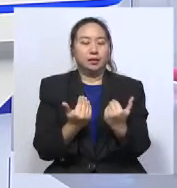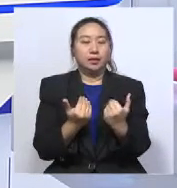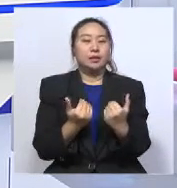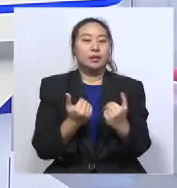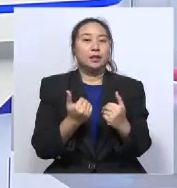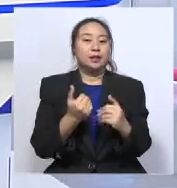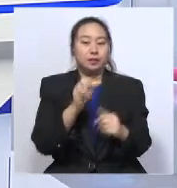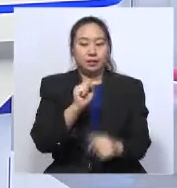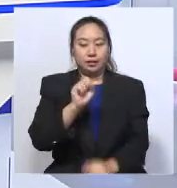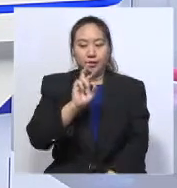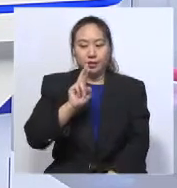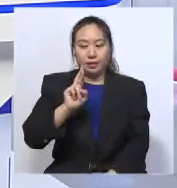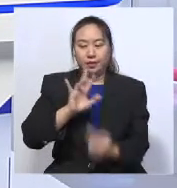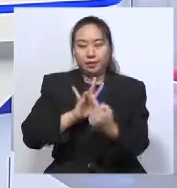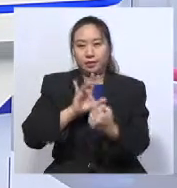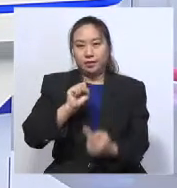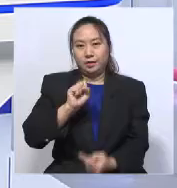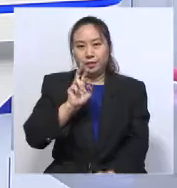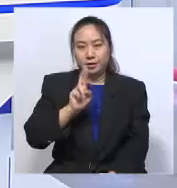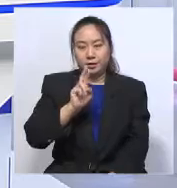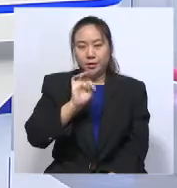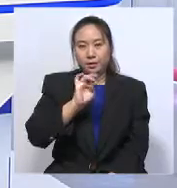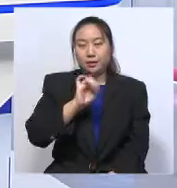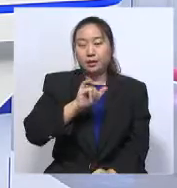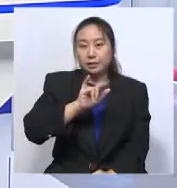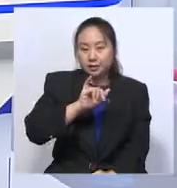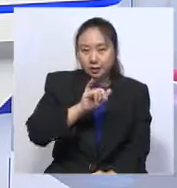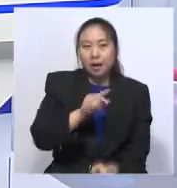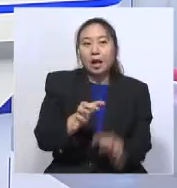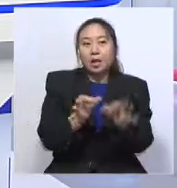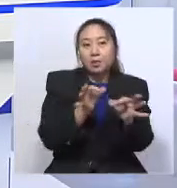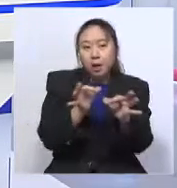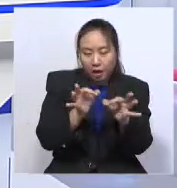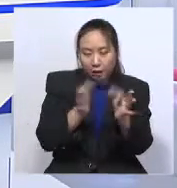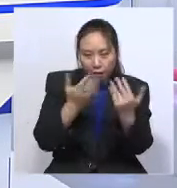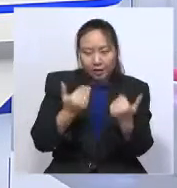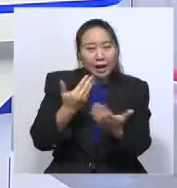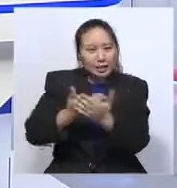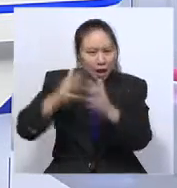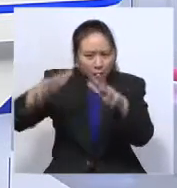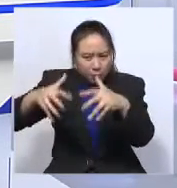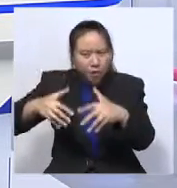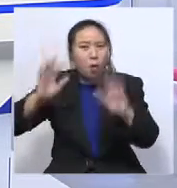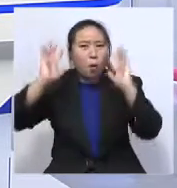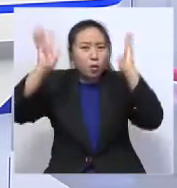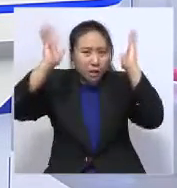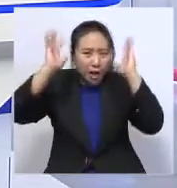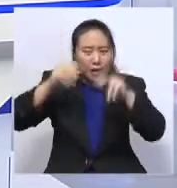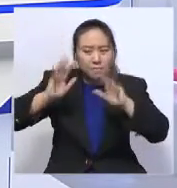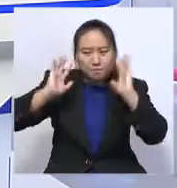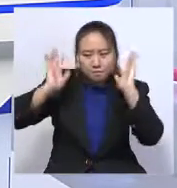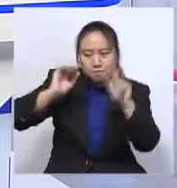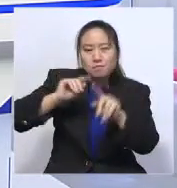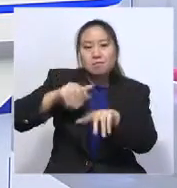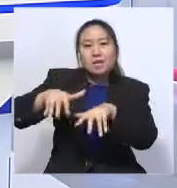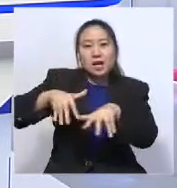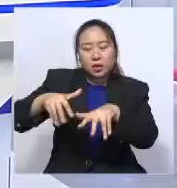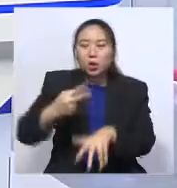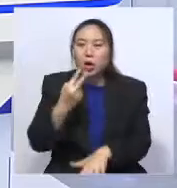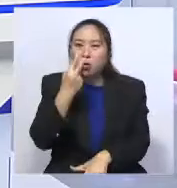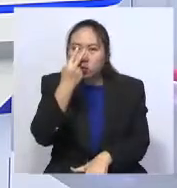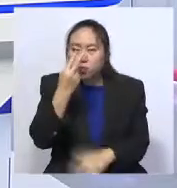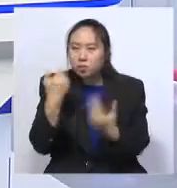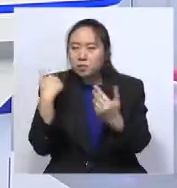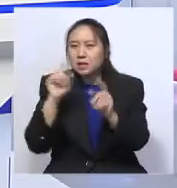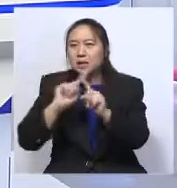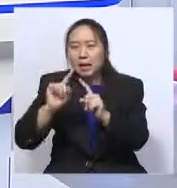เนิดก็ออกมาชี้แจงเรื่องของการผลักดันให้ช่อง NBT สามารถหารายได้จากการโฆษณาเพื่อจะให้ประชาชนเนี่ยได้รับชมรายการที่มีคุ